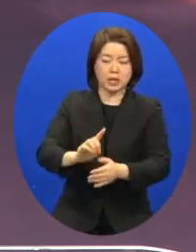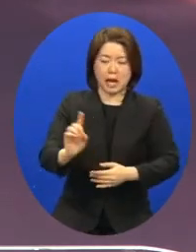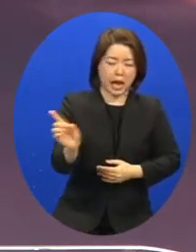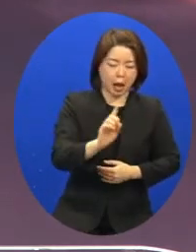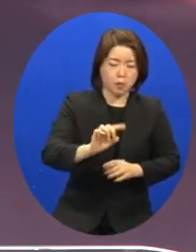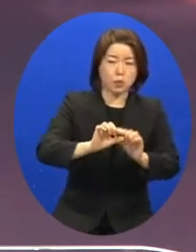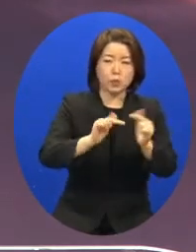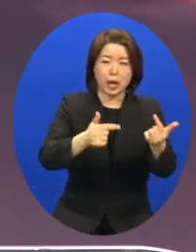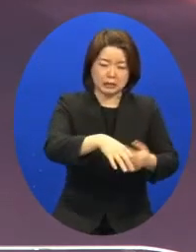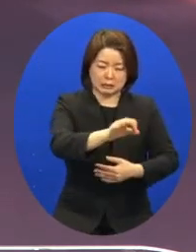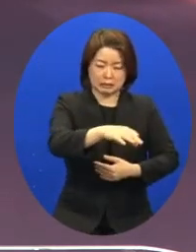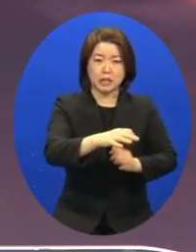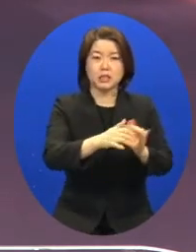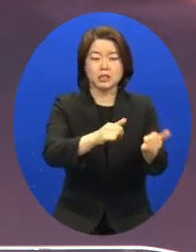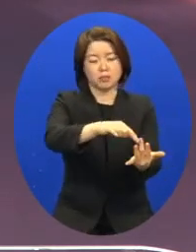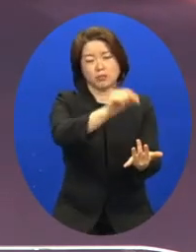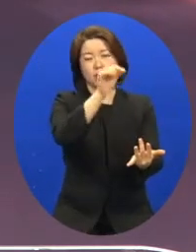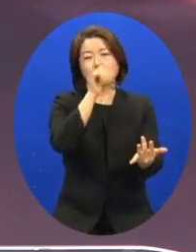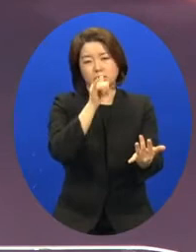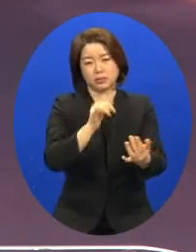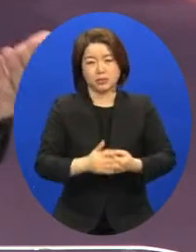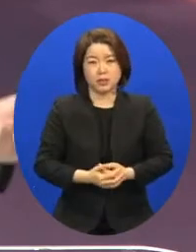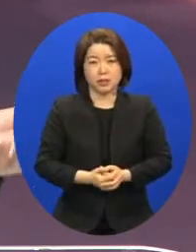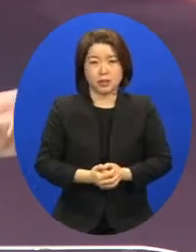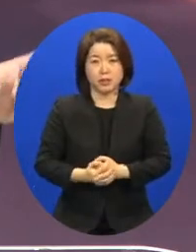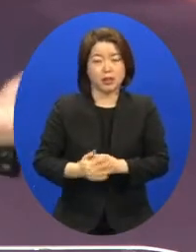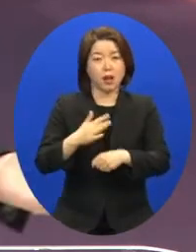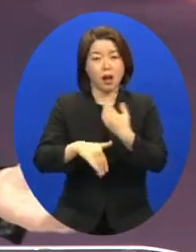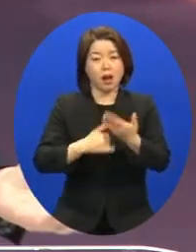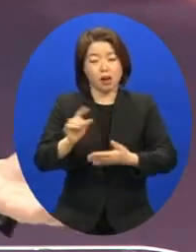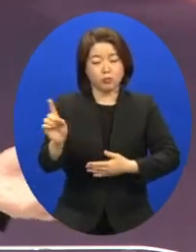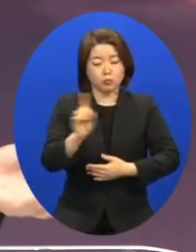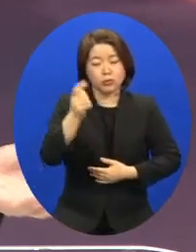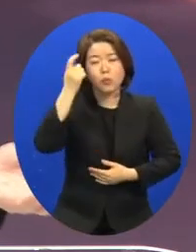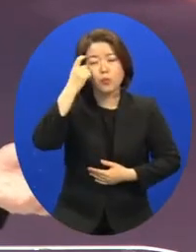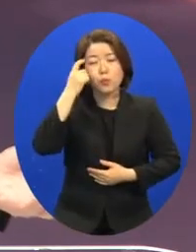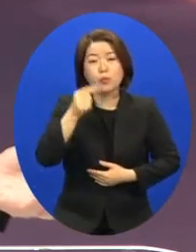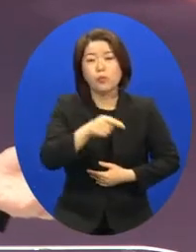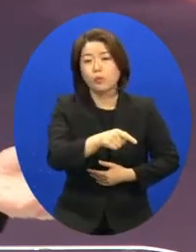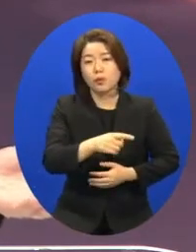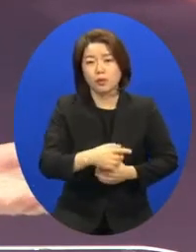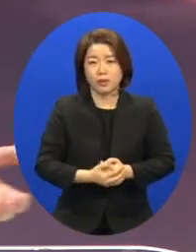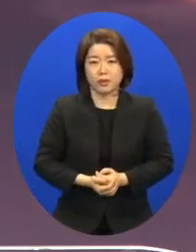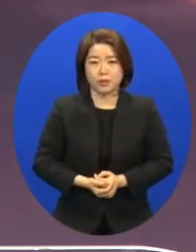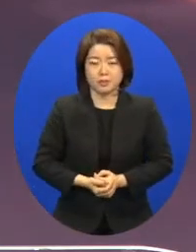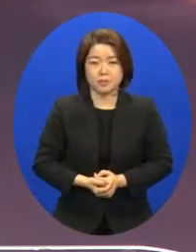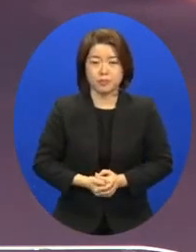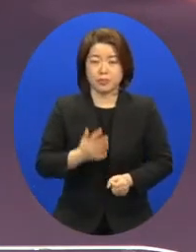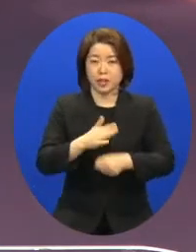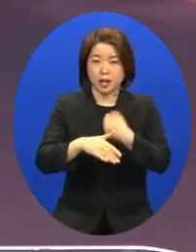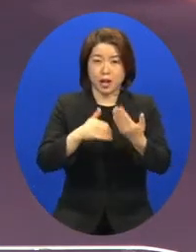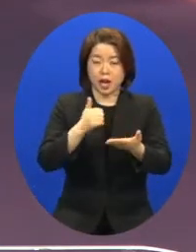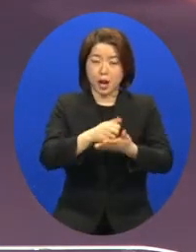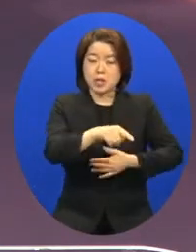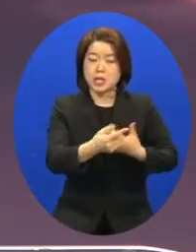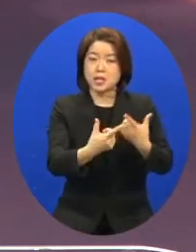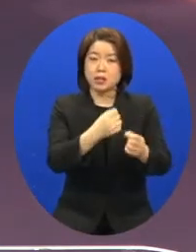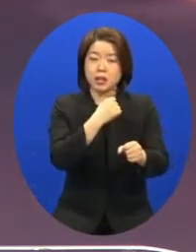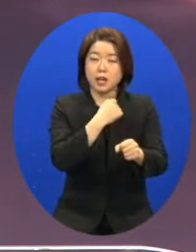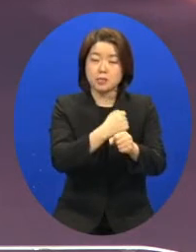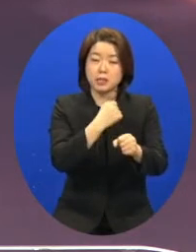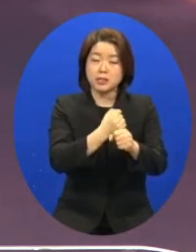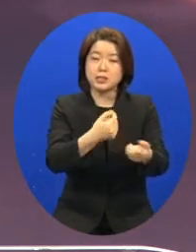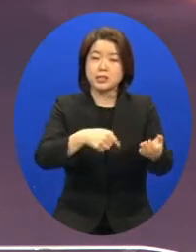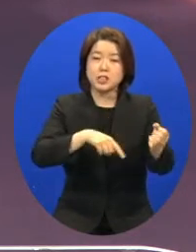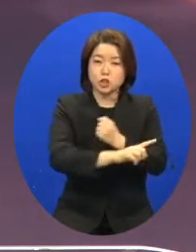아닌 것들을 택하셨습니다. 하나님이 도대체 왜 그렇게 하셨을까요? 하나님이 그렇게 하신 이유는 딱